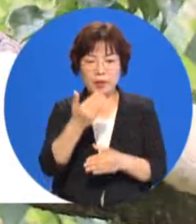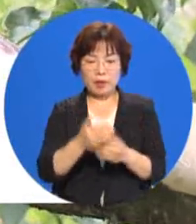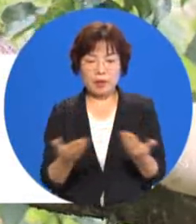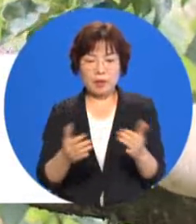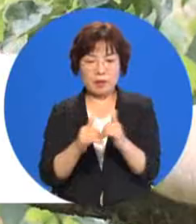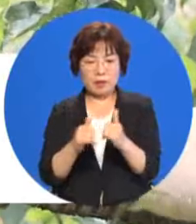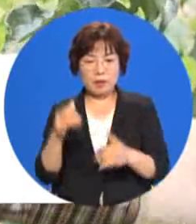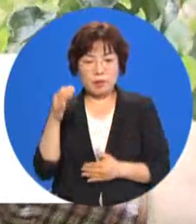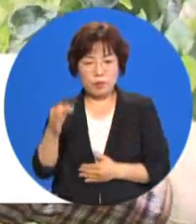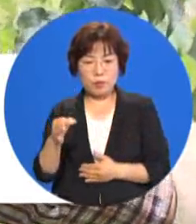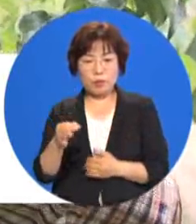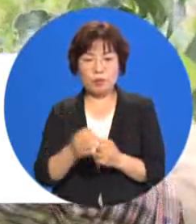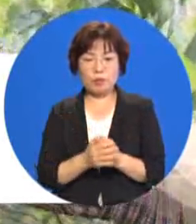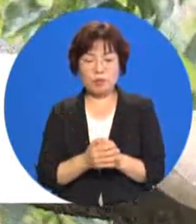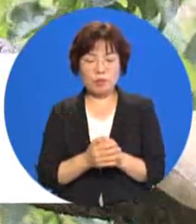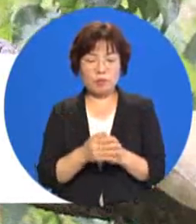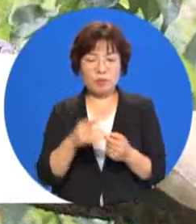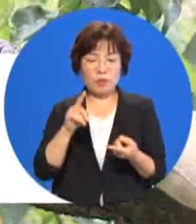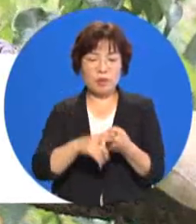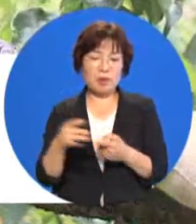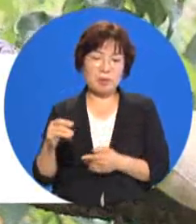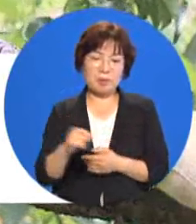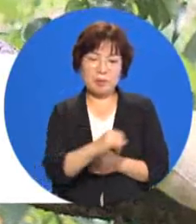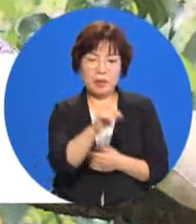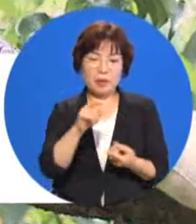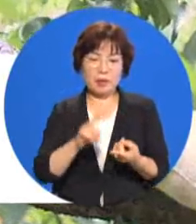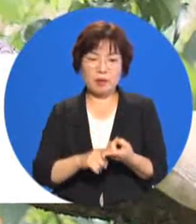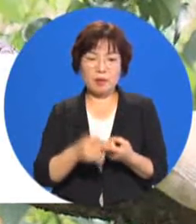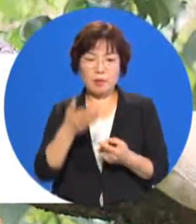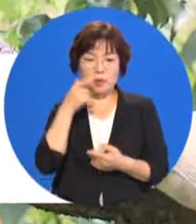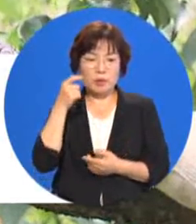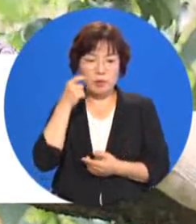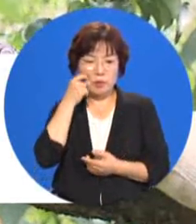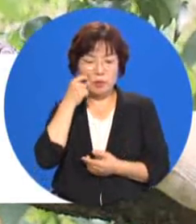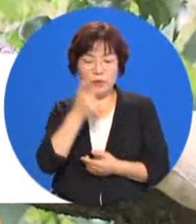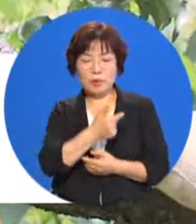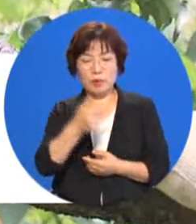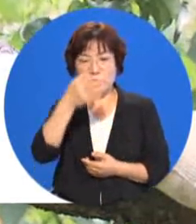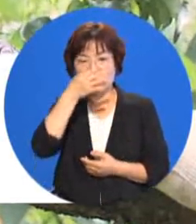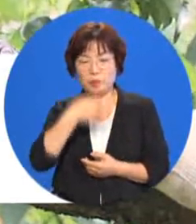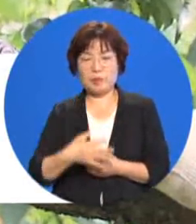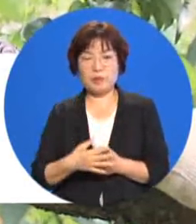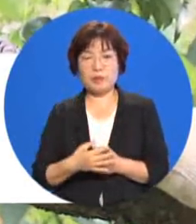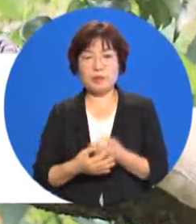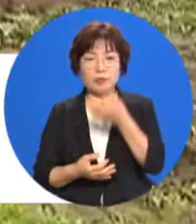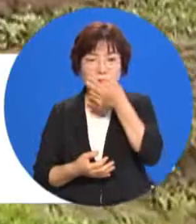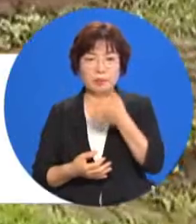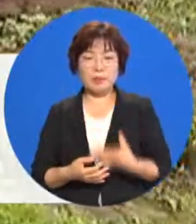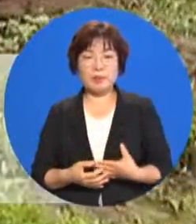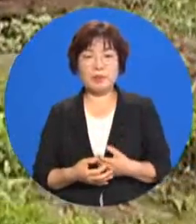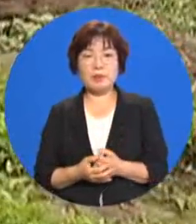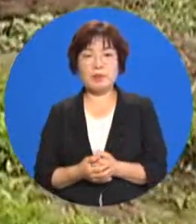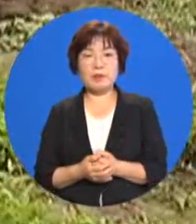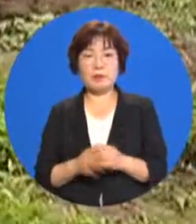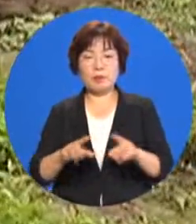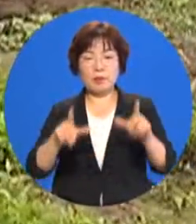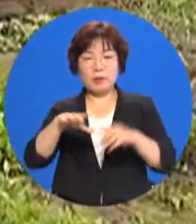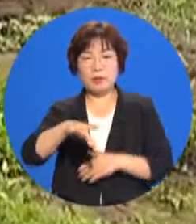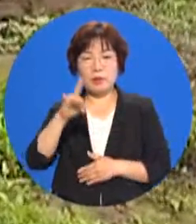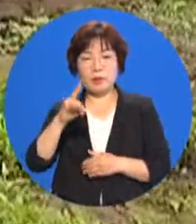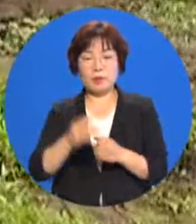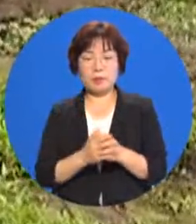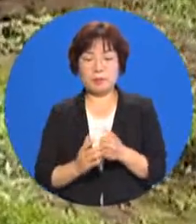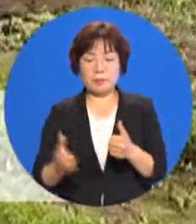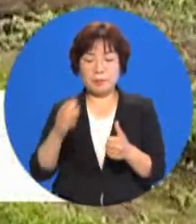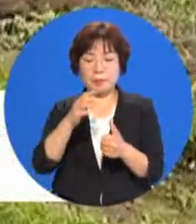뭐 임금이 안 맞으니까 안 따뿌려. 빙축했다면 또 해먹지도 못하고. 너무 힘이 듭니다. 힘이 들어. 올해 처음으로